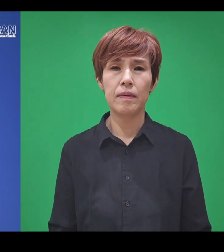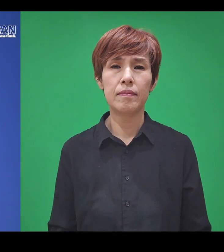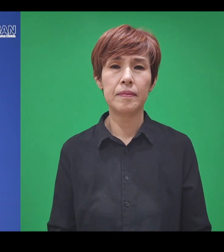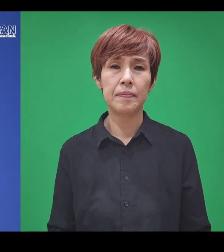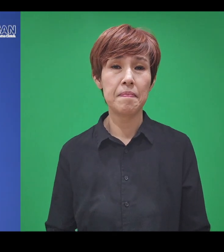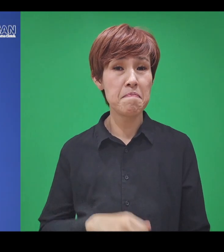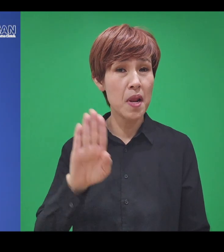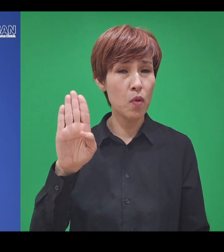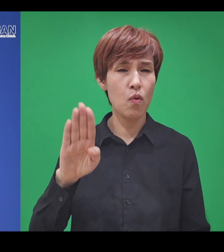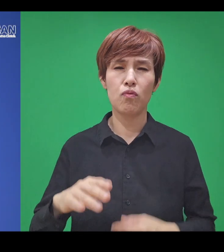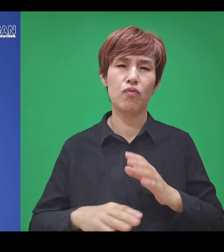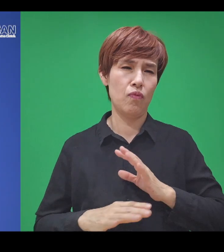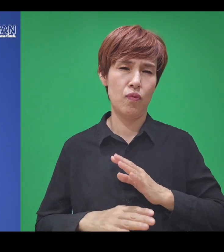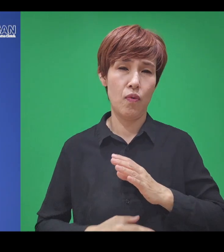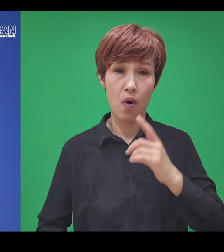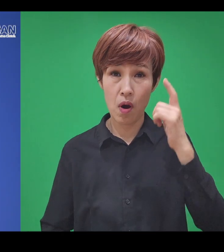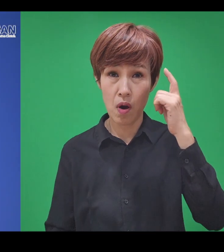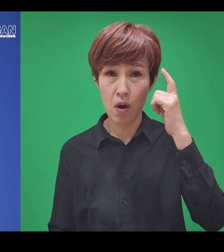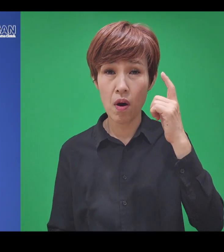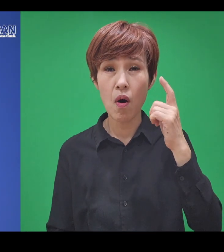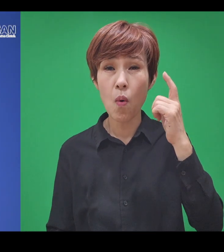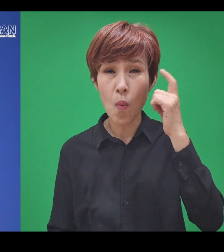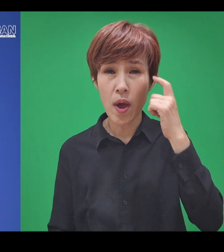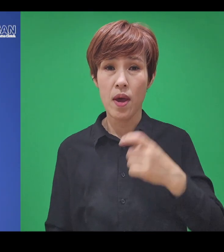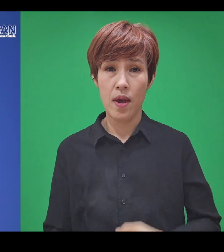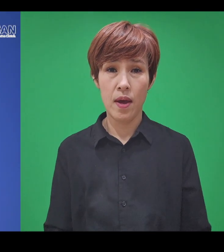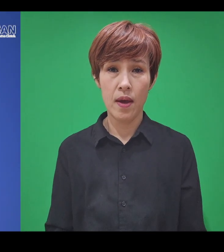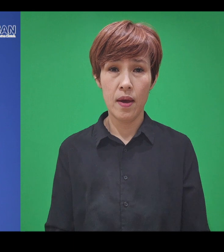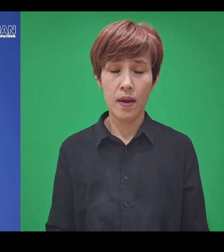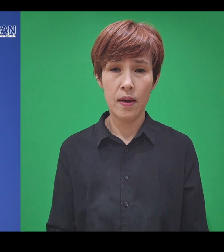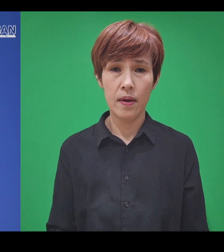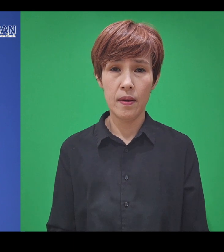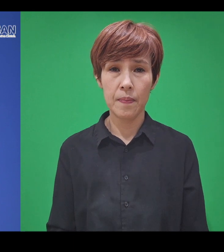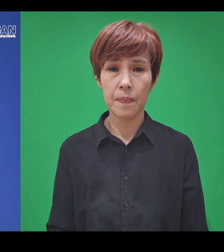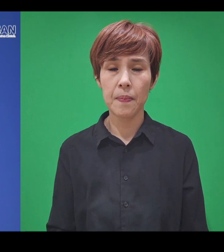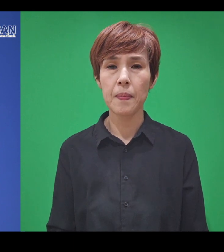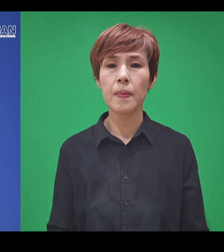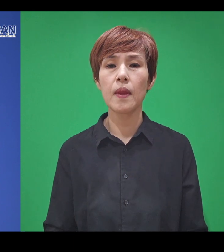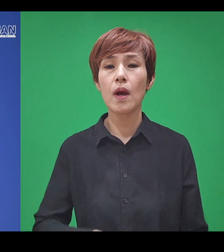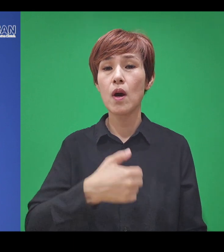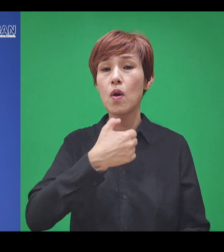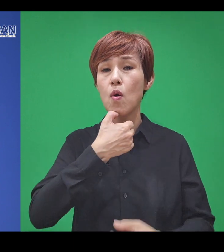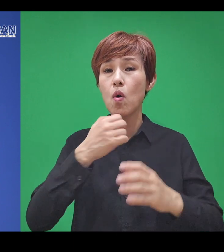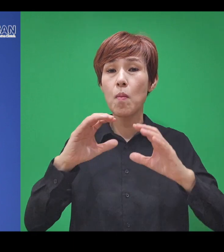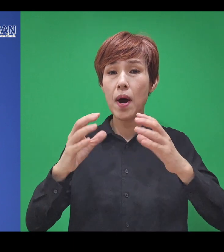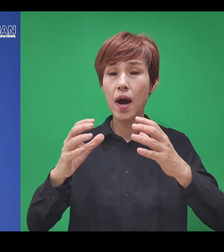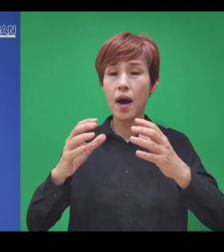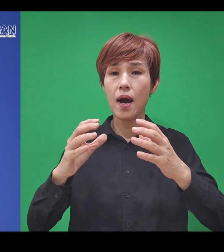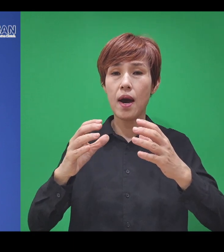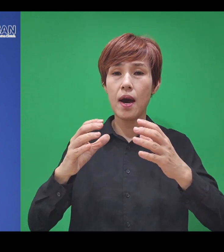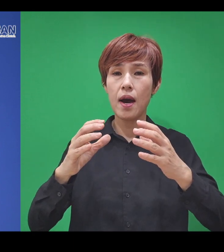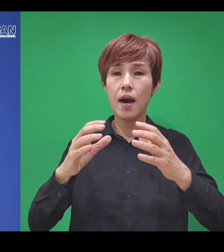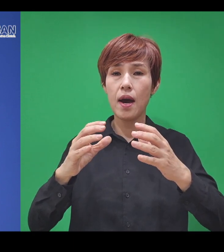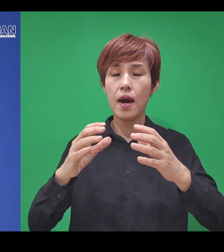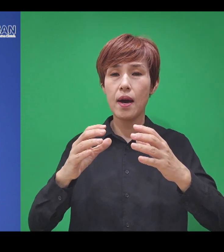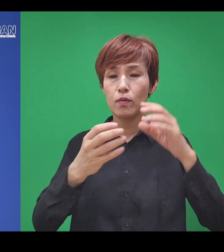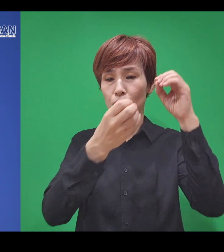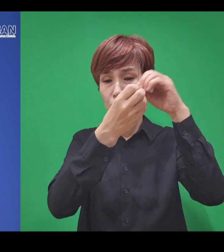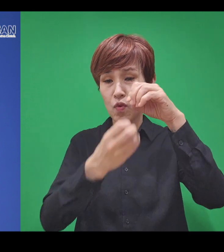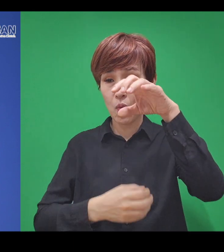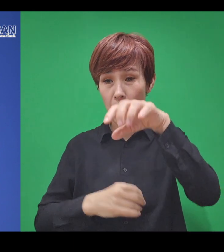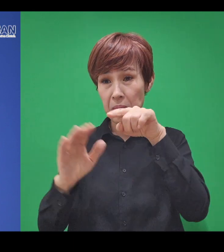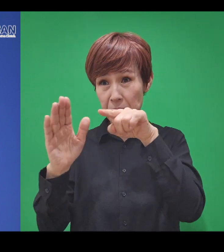두려웠습니다. 그런데 더욱 두려워졌어요. 로마의 유적지를 방문해 보면 큰